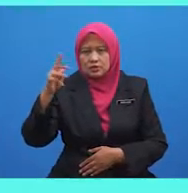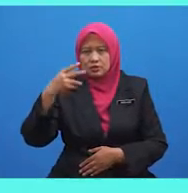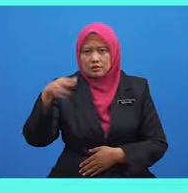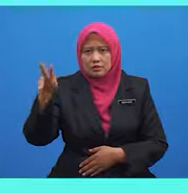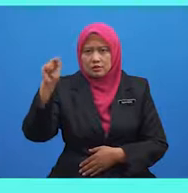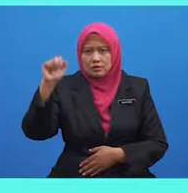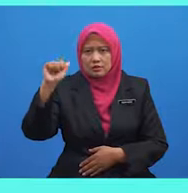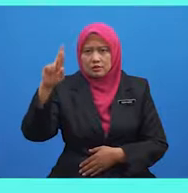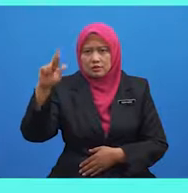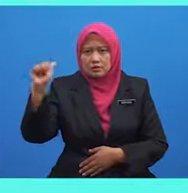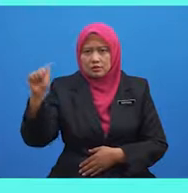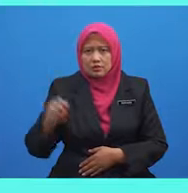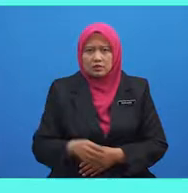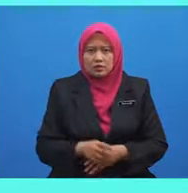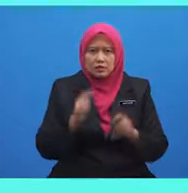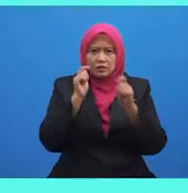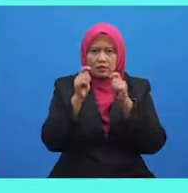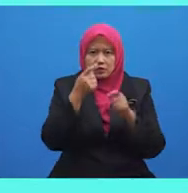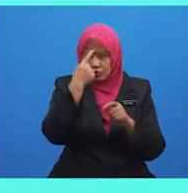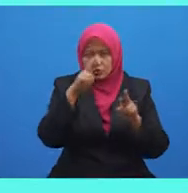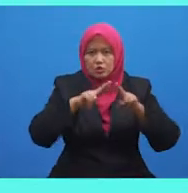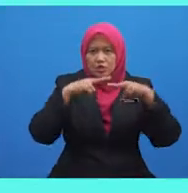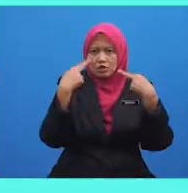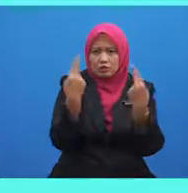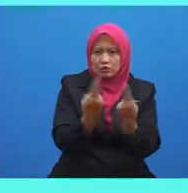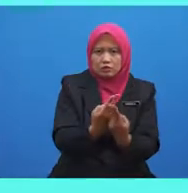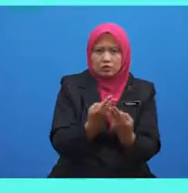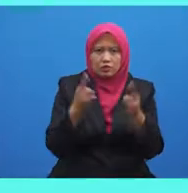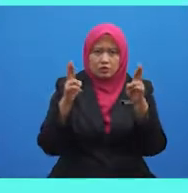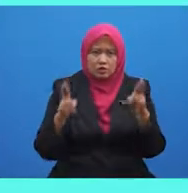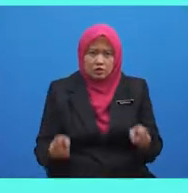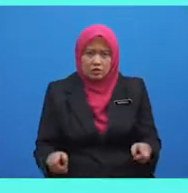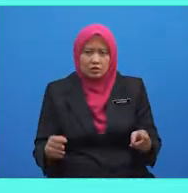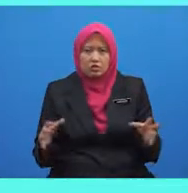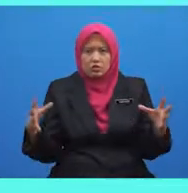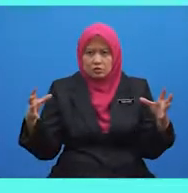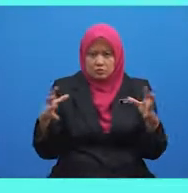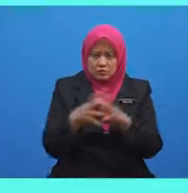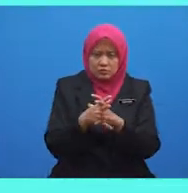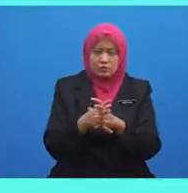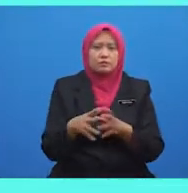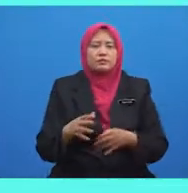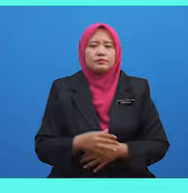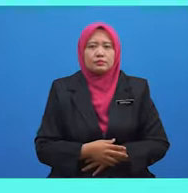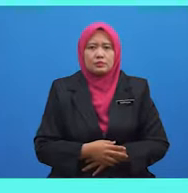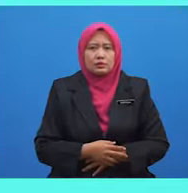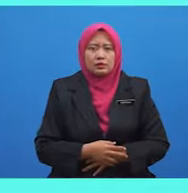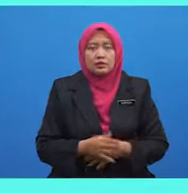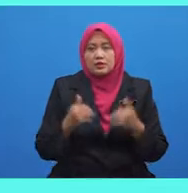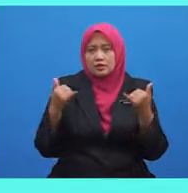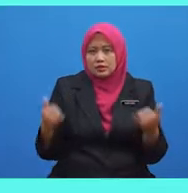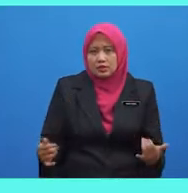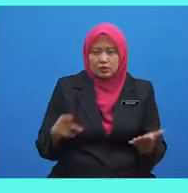membuka negeri di pesisiran Sungai Johor. Baiklah murid-murid, sekarang kita beralih pula kepada